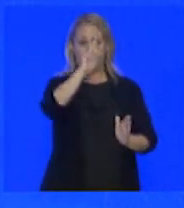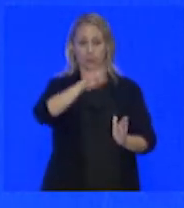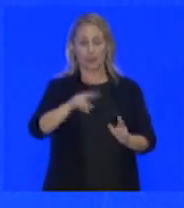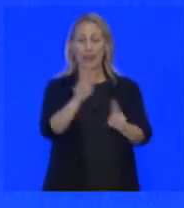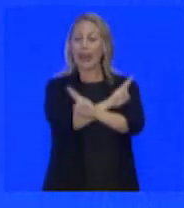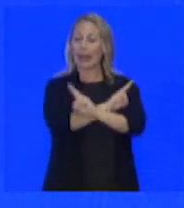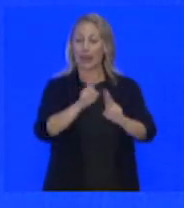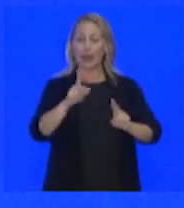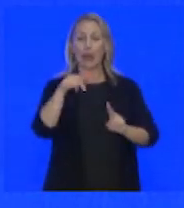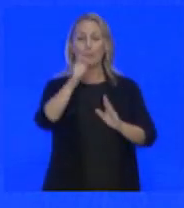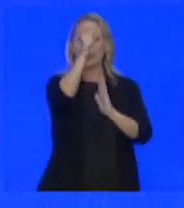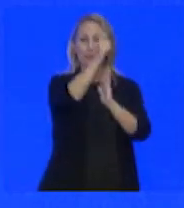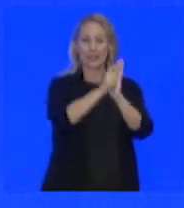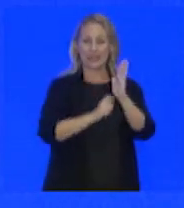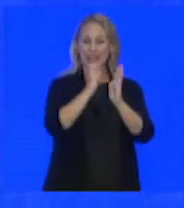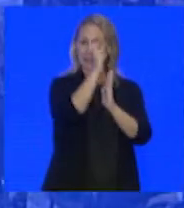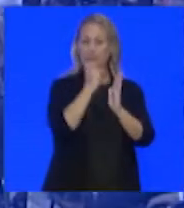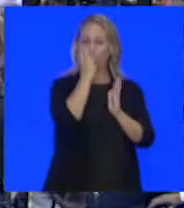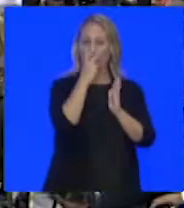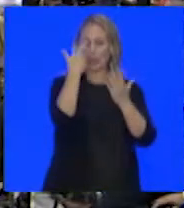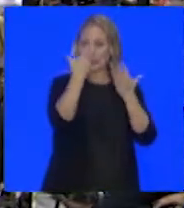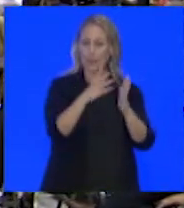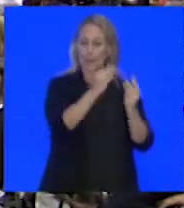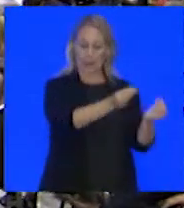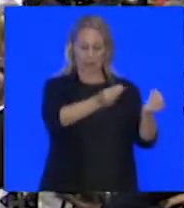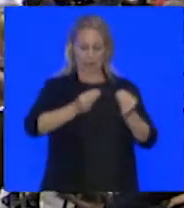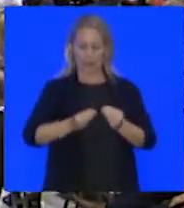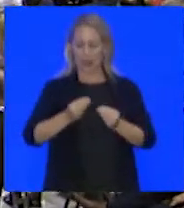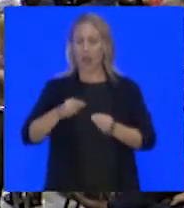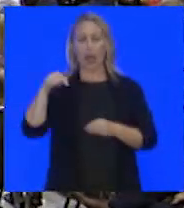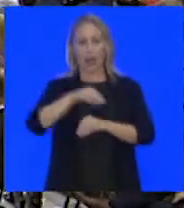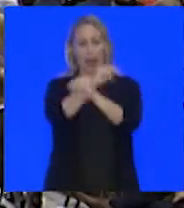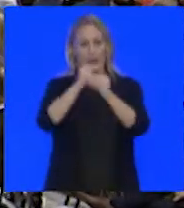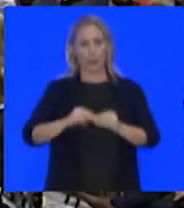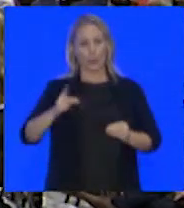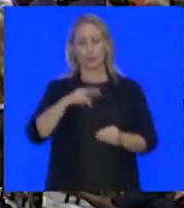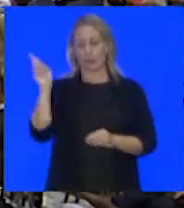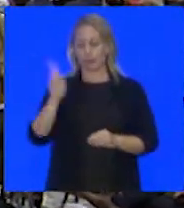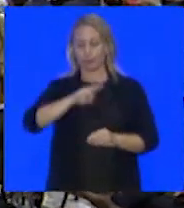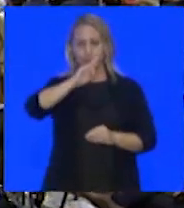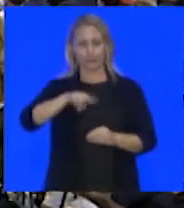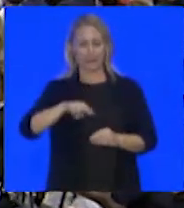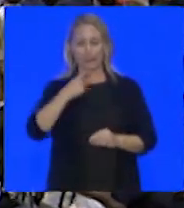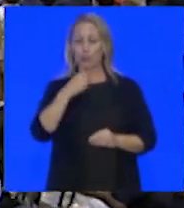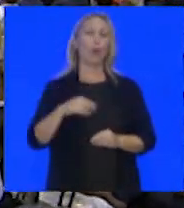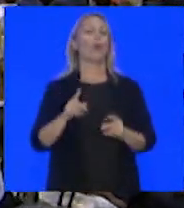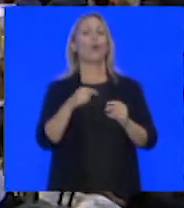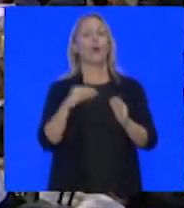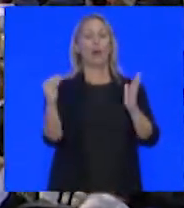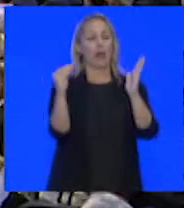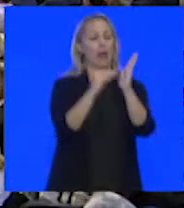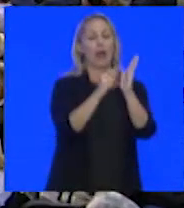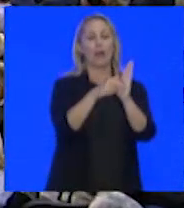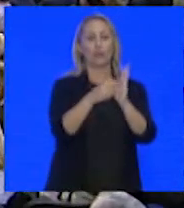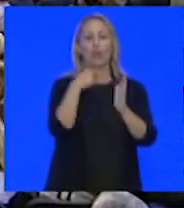στοιχεία που μας έδωσε η Εργάνη τον Αύγουστο. Η ρύθμιση αυτή όχι μόνο δεν οδήγησε